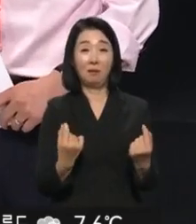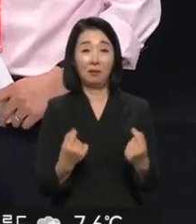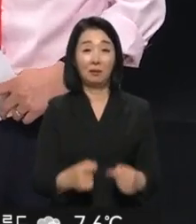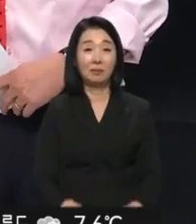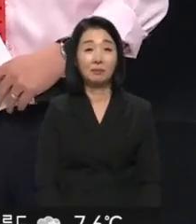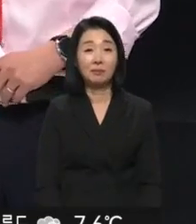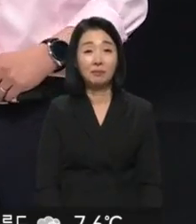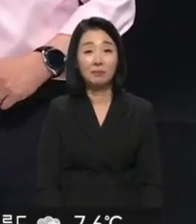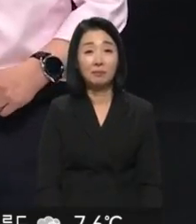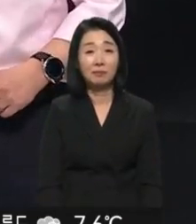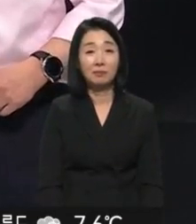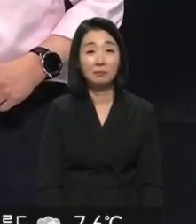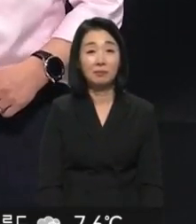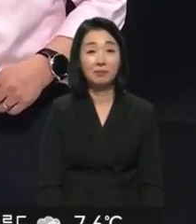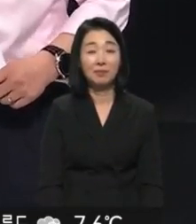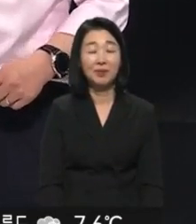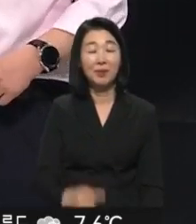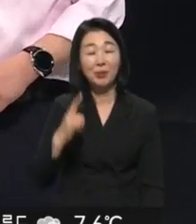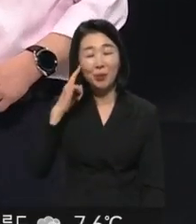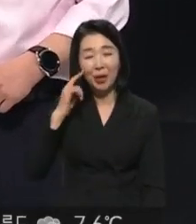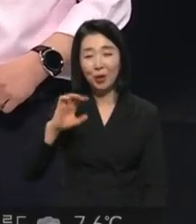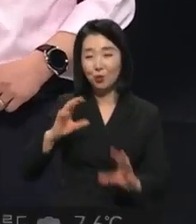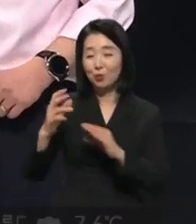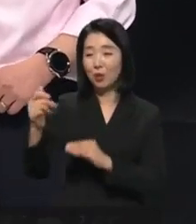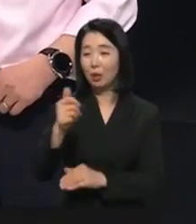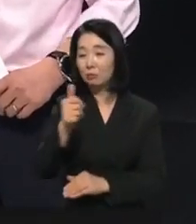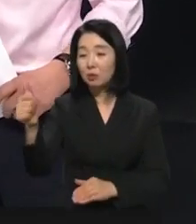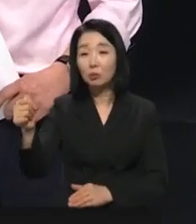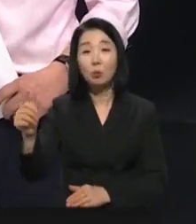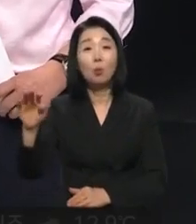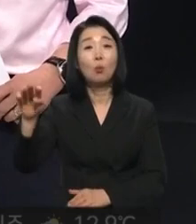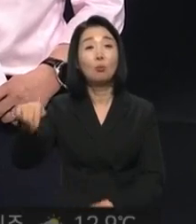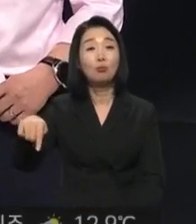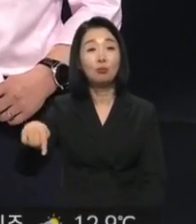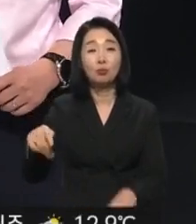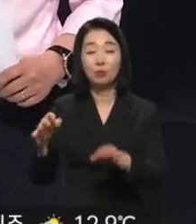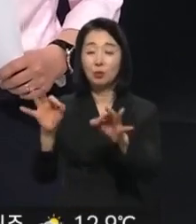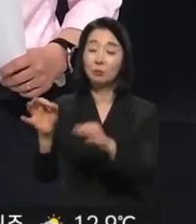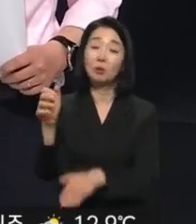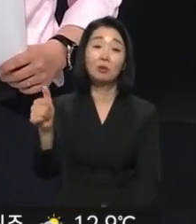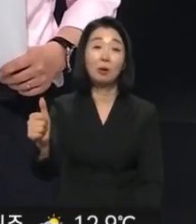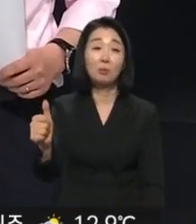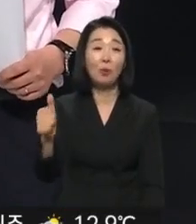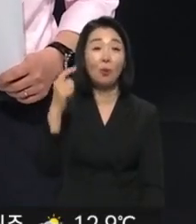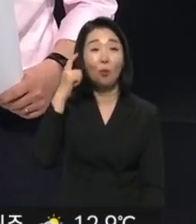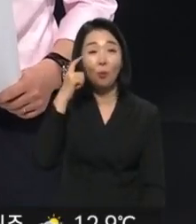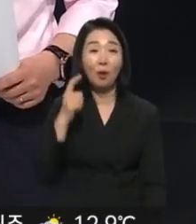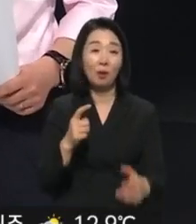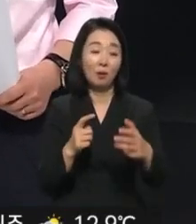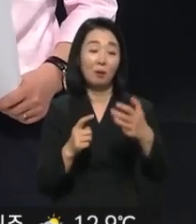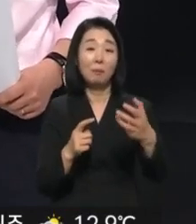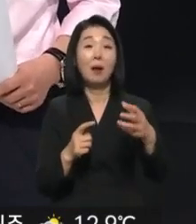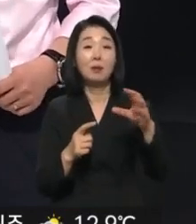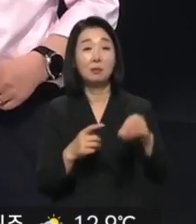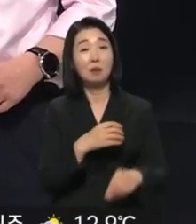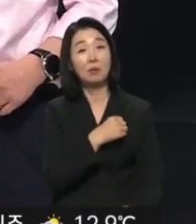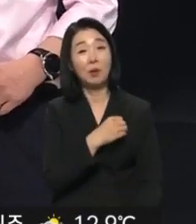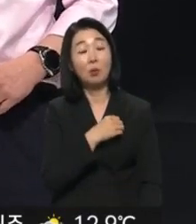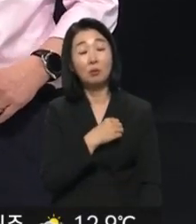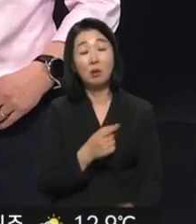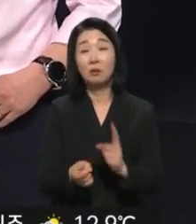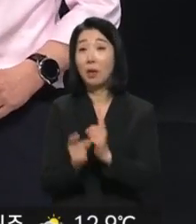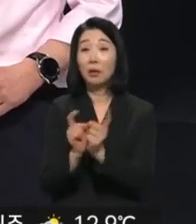정도였습니다. 명색이 여당의 지도부죠. 더욱이 김기현 대표는 80만 당원의